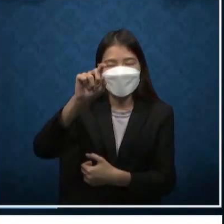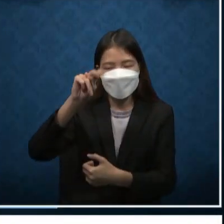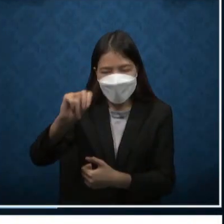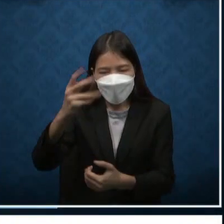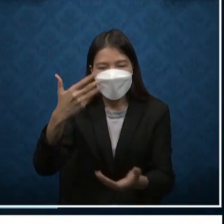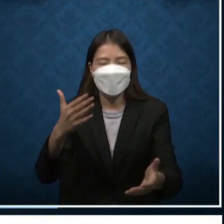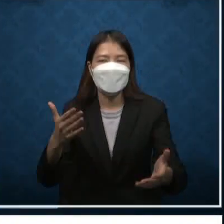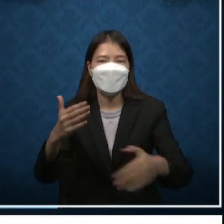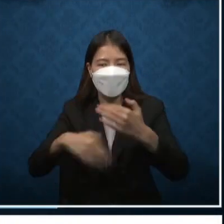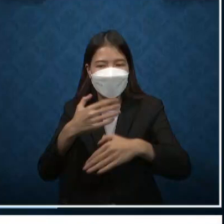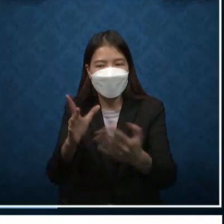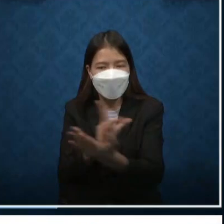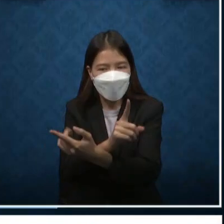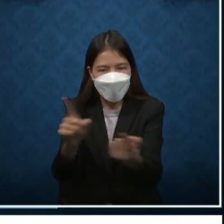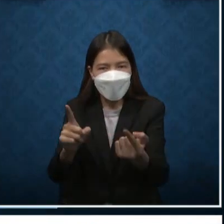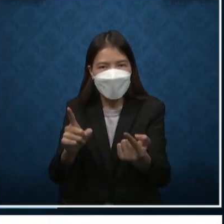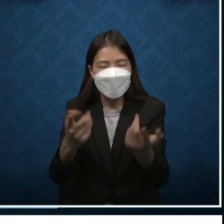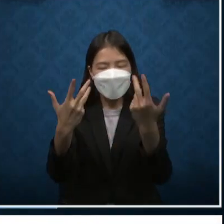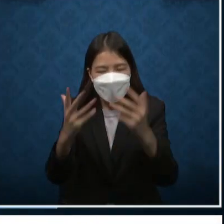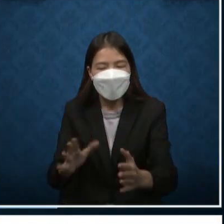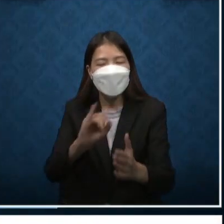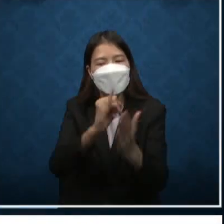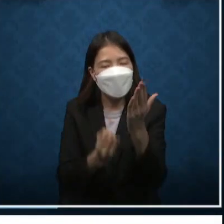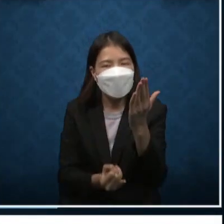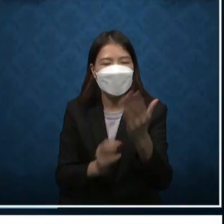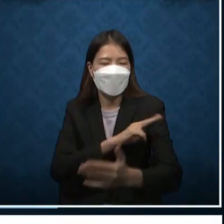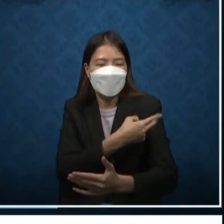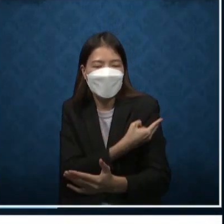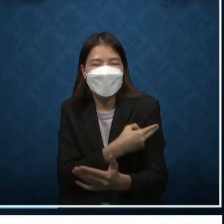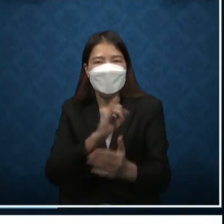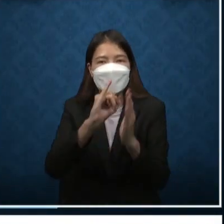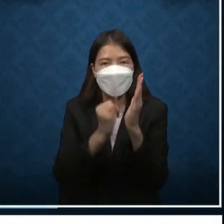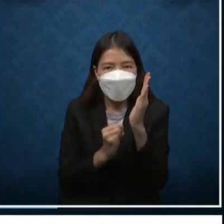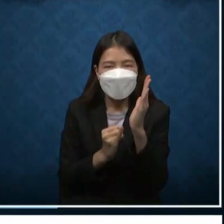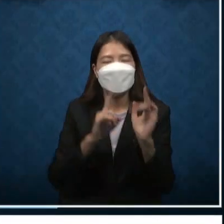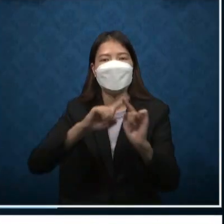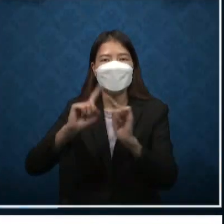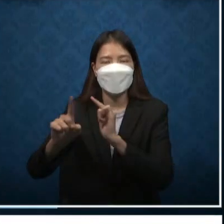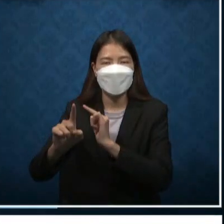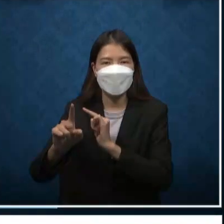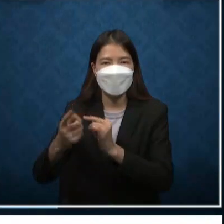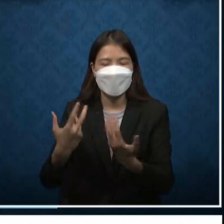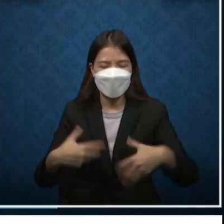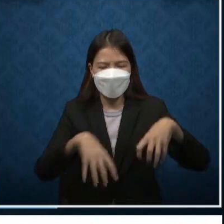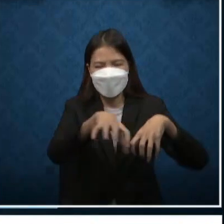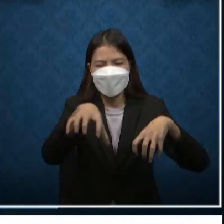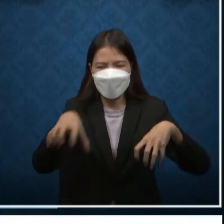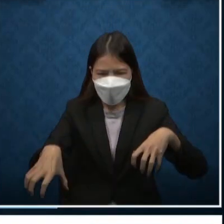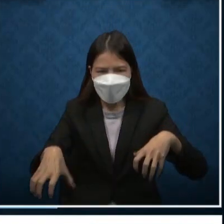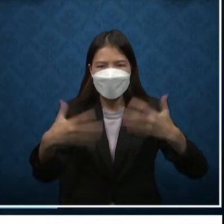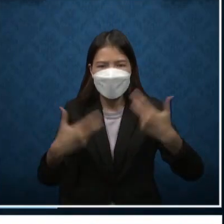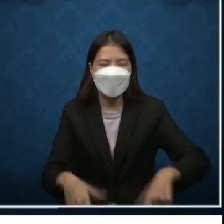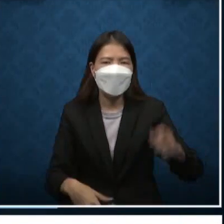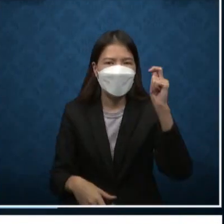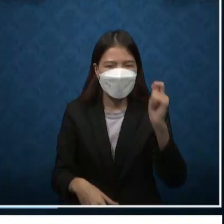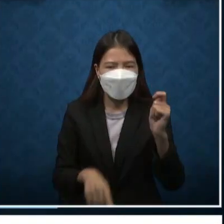ทั้งหนอยงานที่นืมในระดับอก๋เภอ